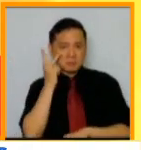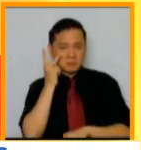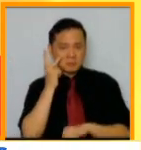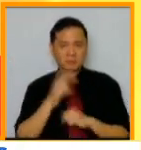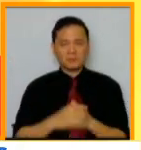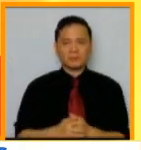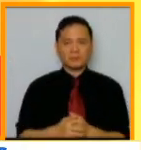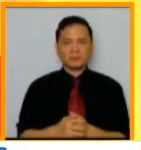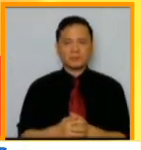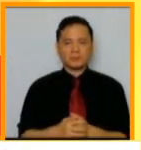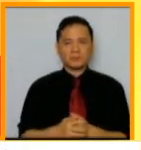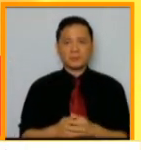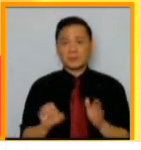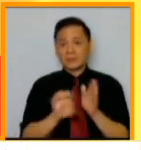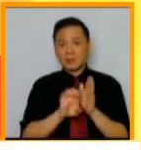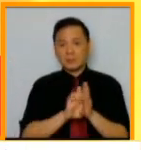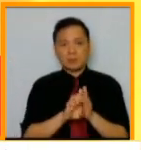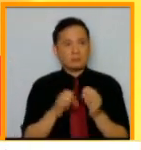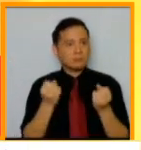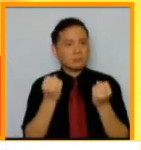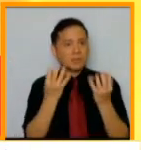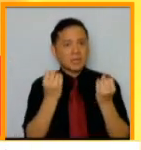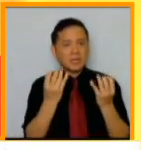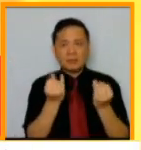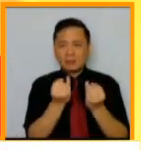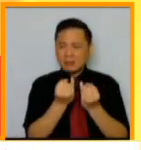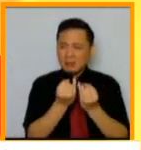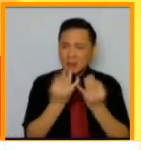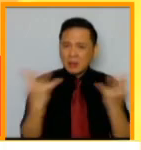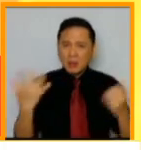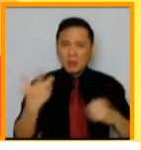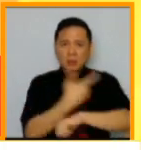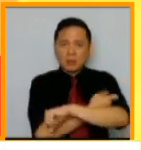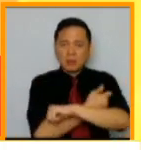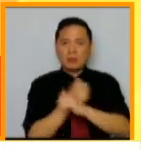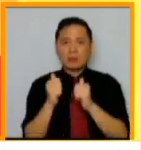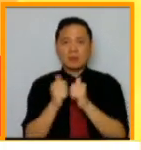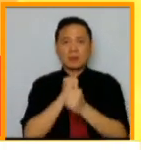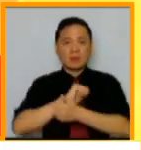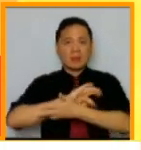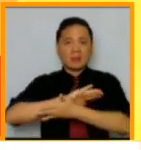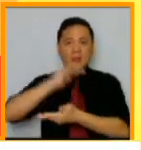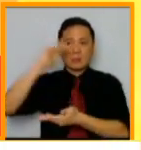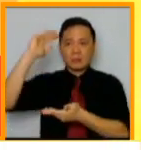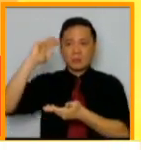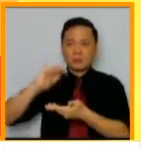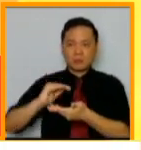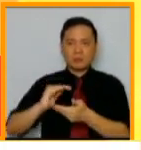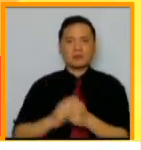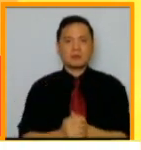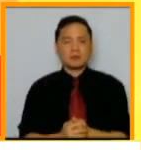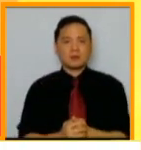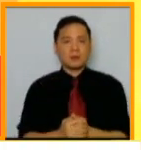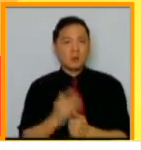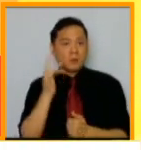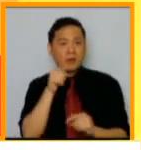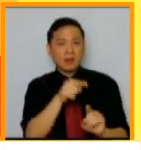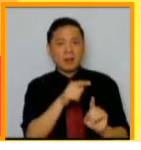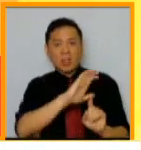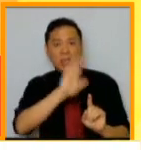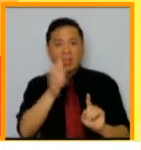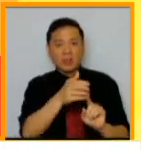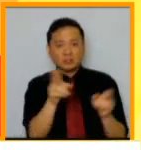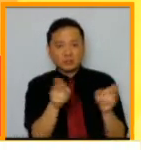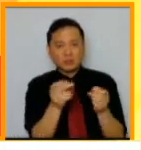ng mga nabakunahan kontra COVID, ang pagbaba ng COVID cases at para raw mas mahaba ang panahon na makasama ng mga OFW ang kanilang